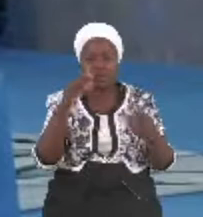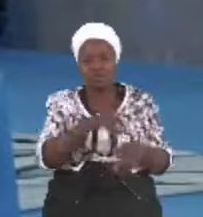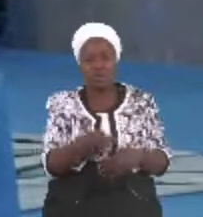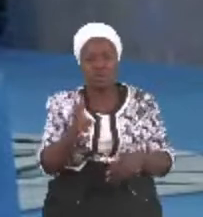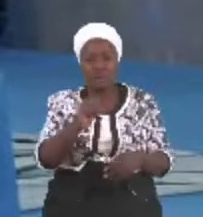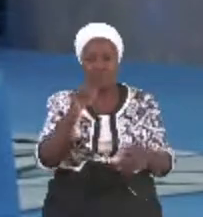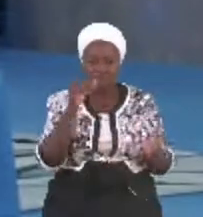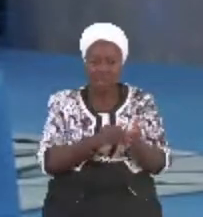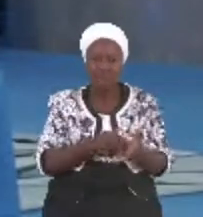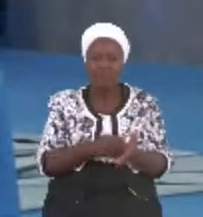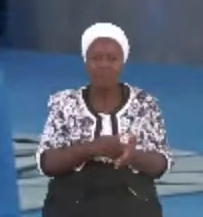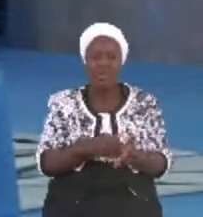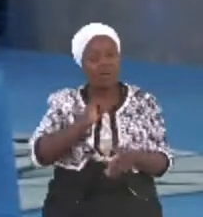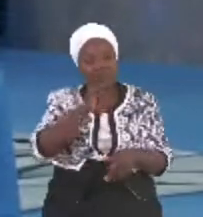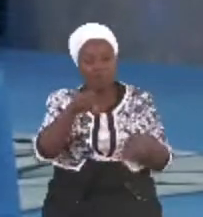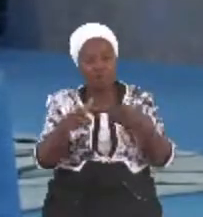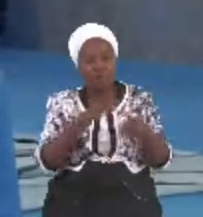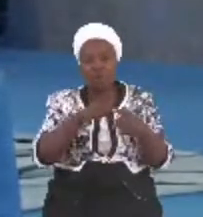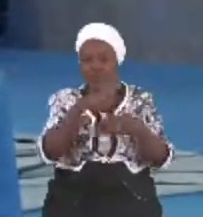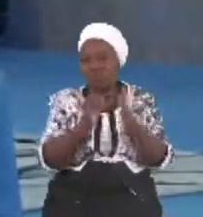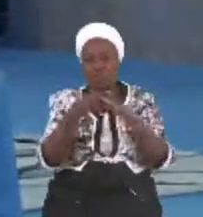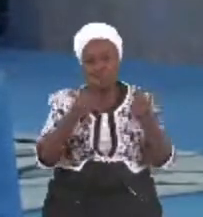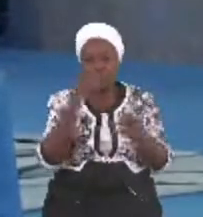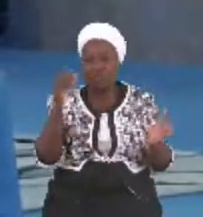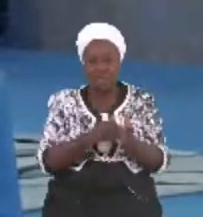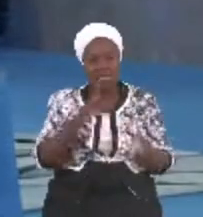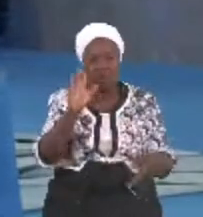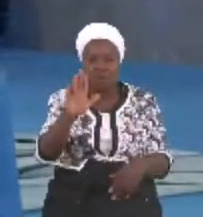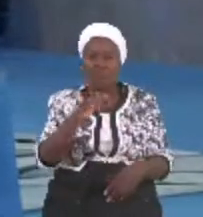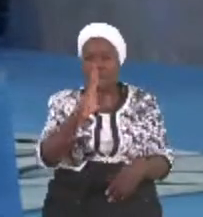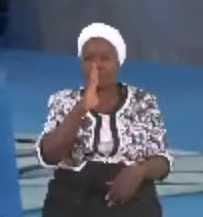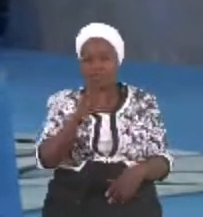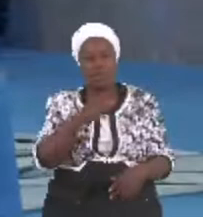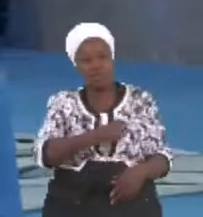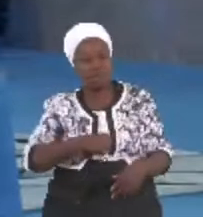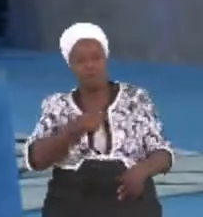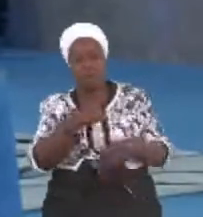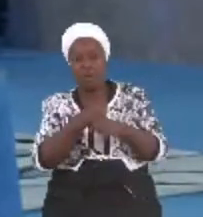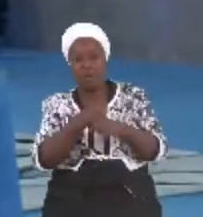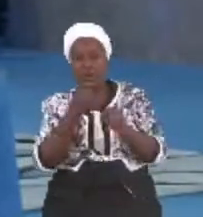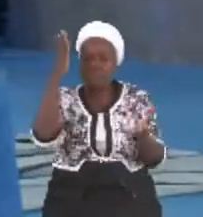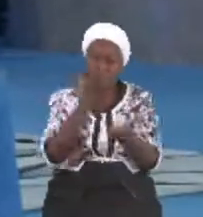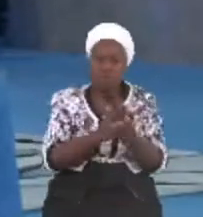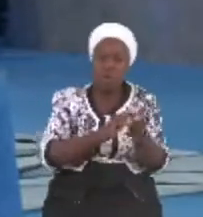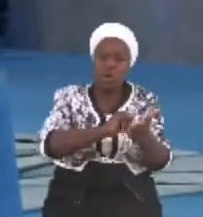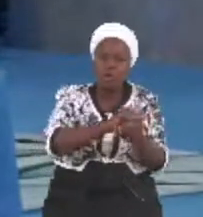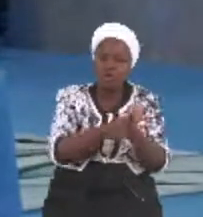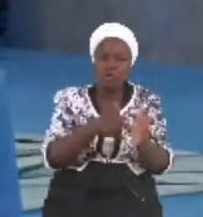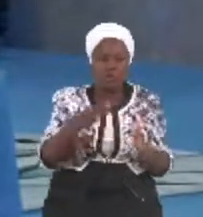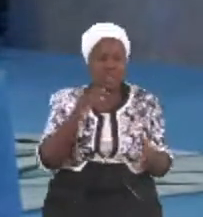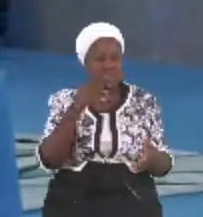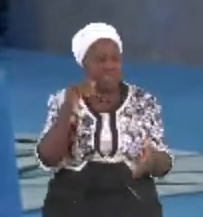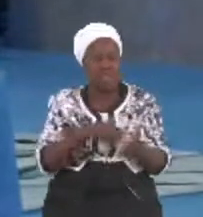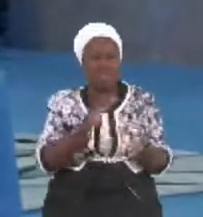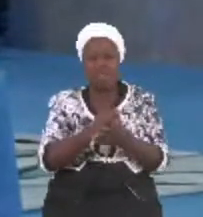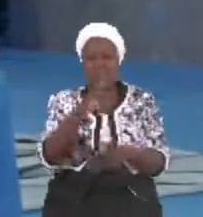maintenant. Étant attristé, t'amène à cesser de commettre ces péchés. Et par sa grâce, tu ne vas